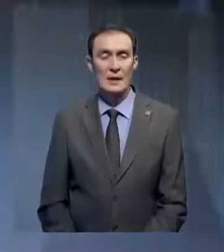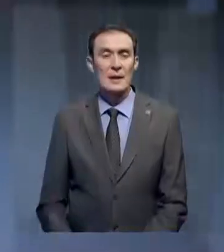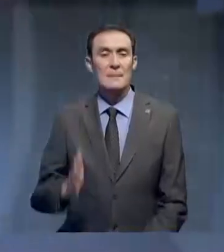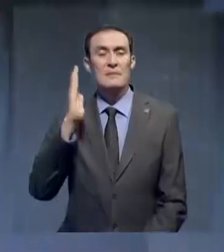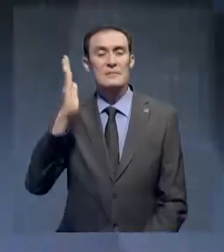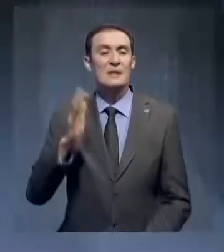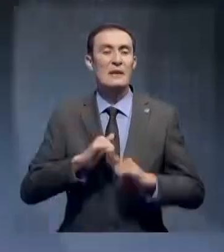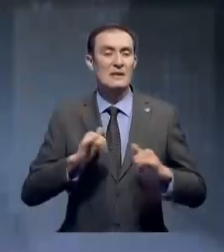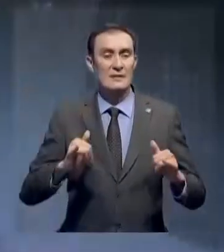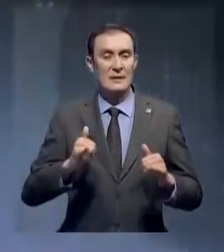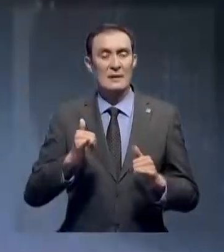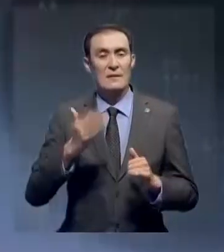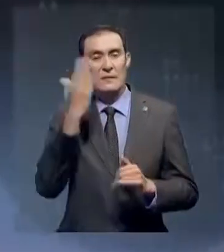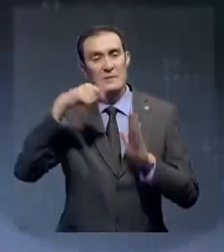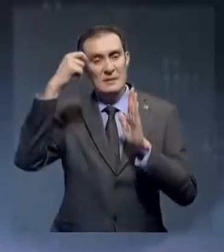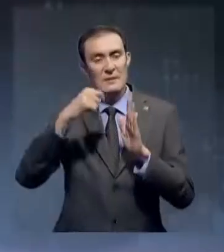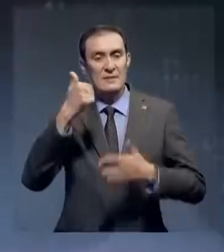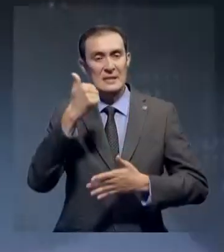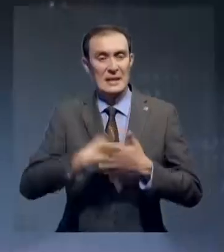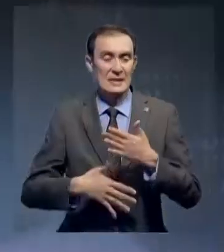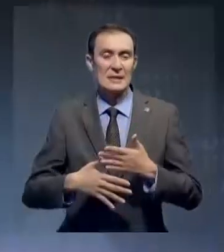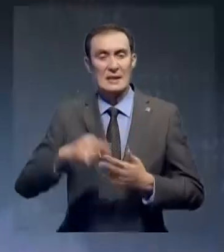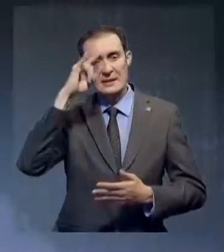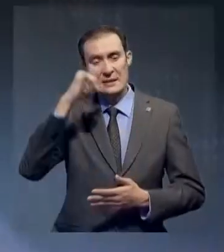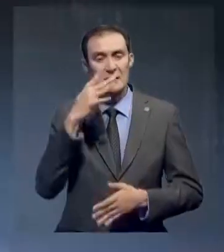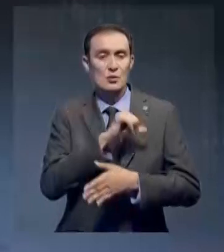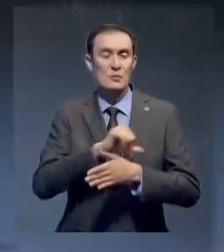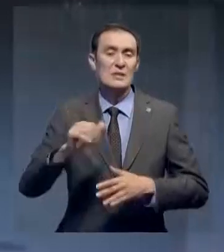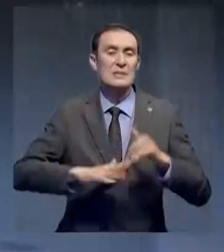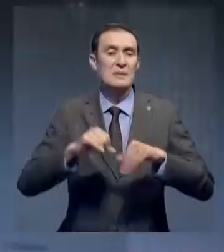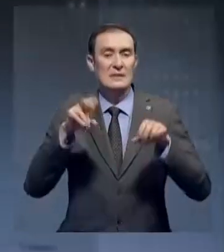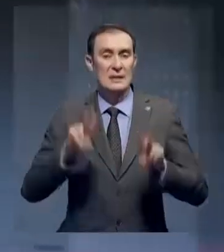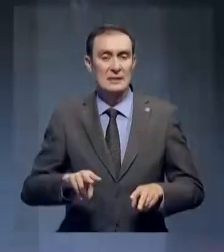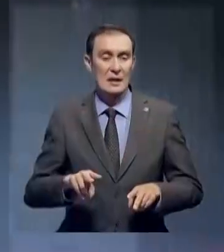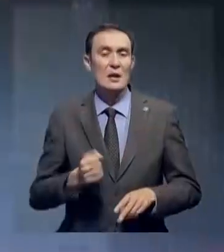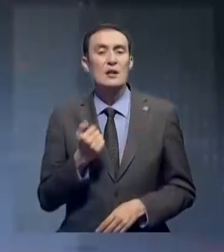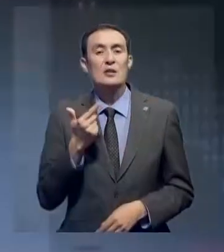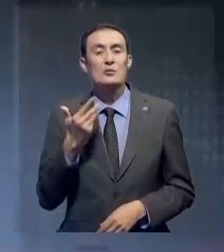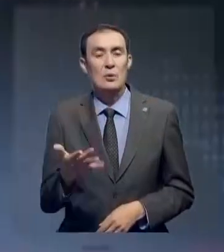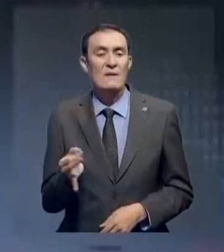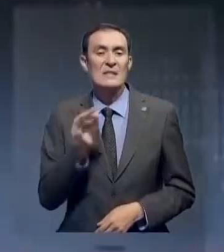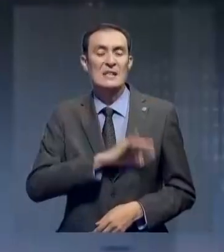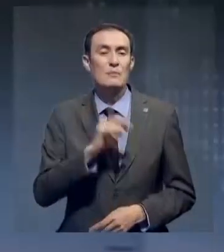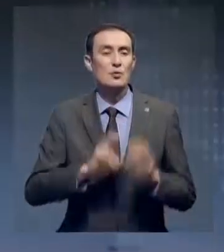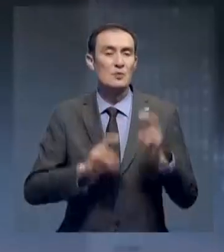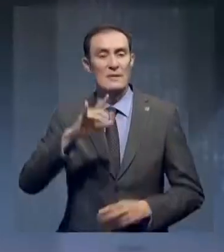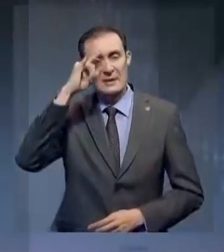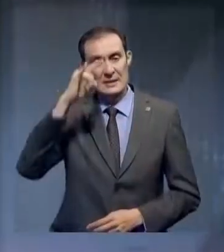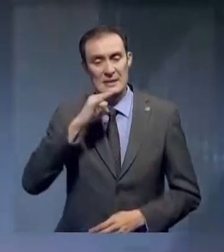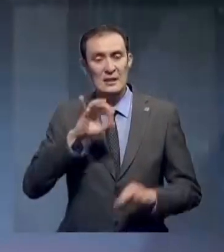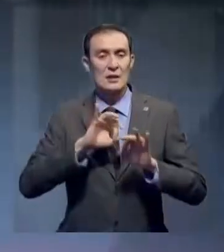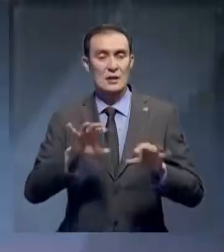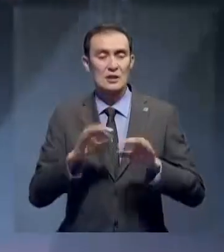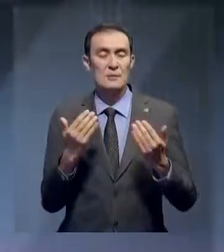Перспективы развития анимации обсудили сегодня в столице. Спикеры, отечественные и зарубежные эксперты. О том, насколько востребована индустрия в